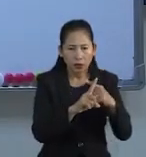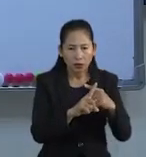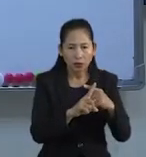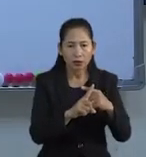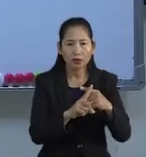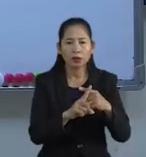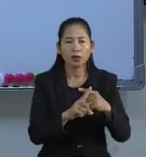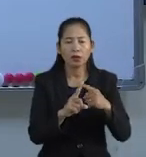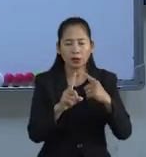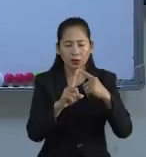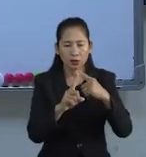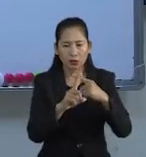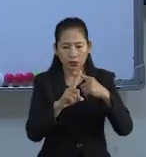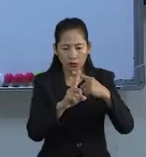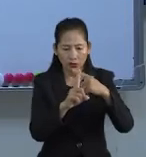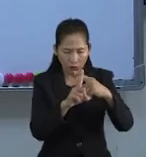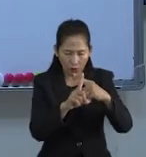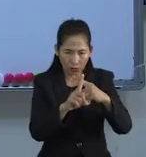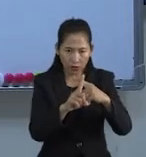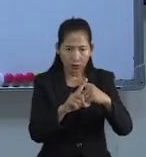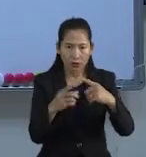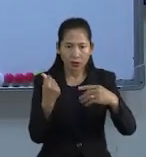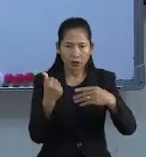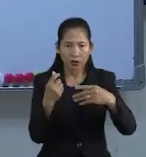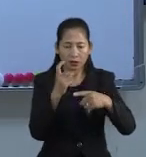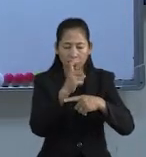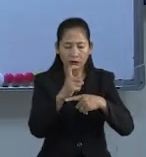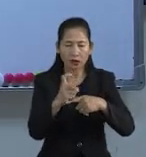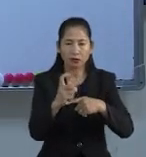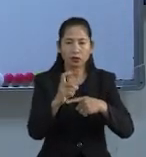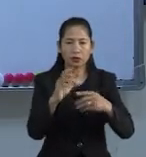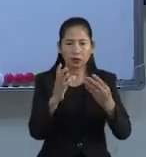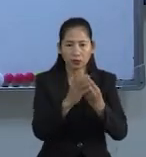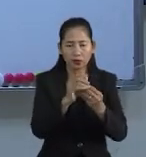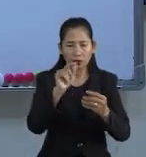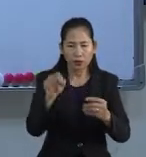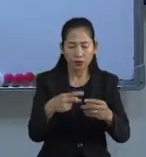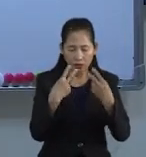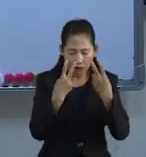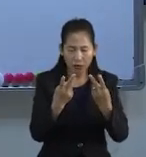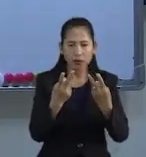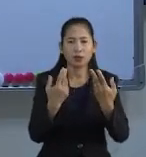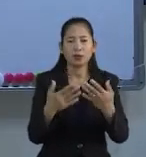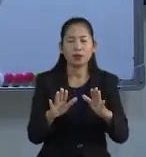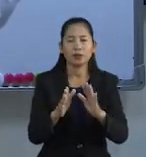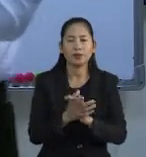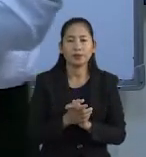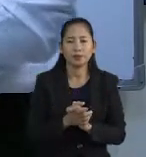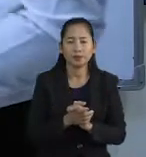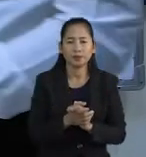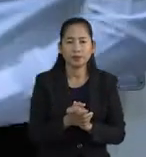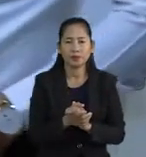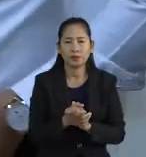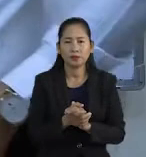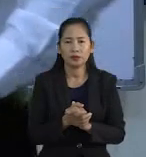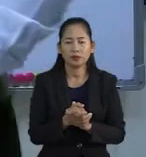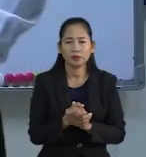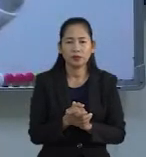đầm lại tung rồi bó chồng luôn tu sập hiện ngày chẳng dương khơi đầm lại được bảo viên đó con nhé và